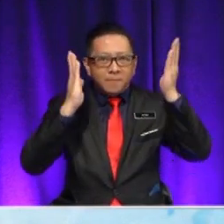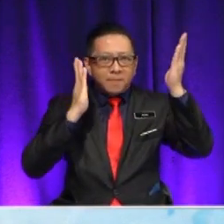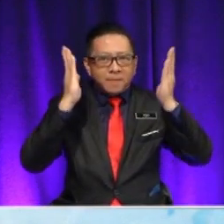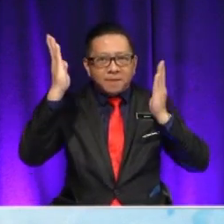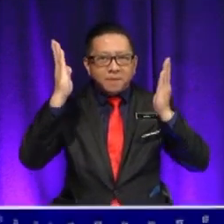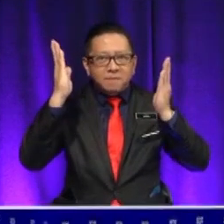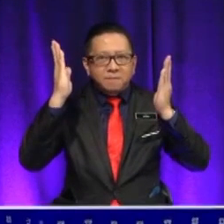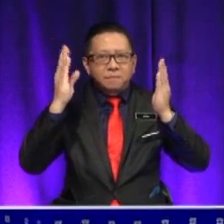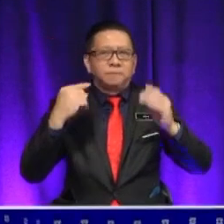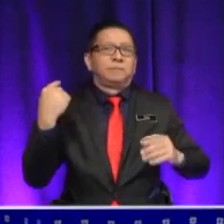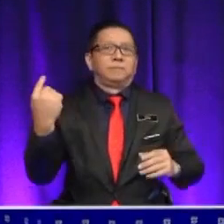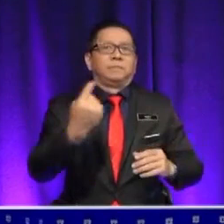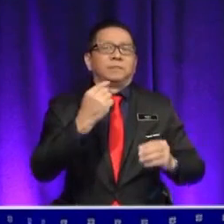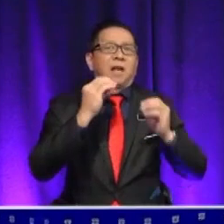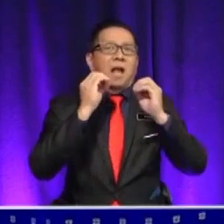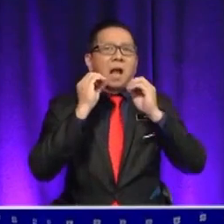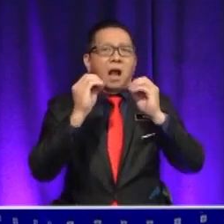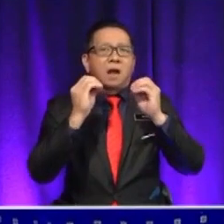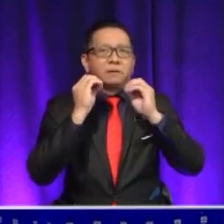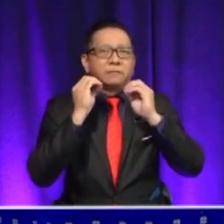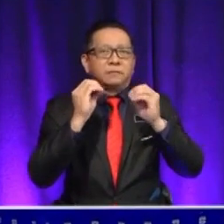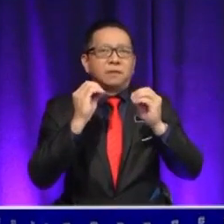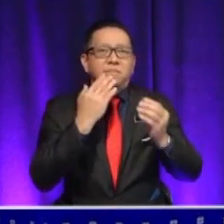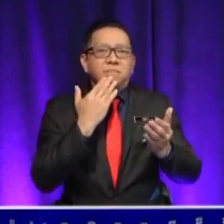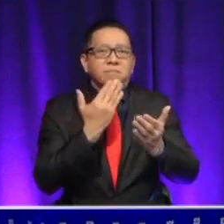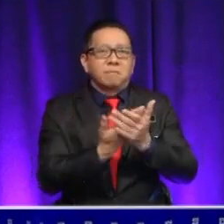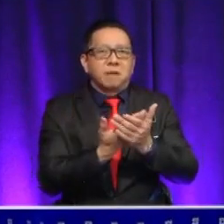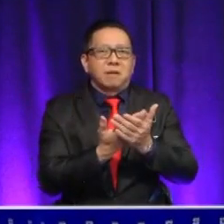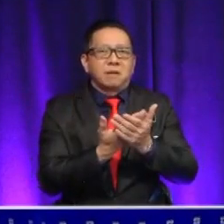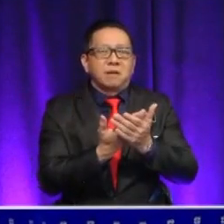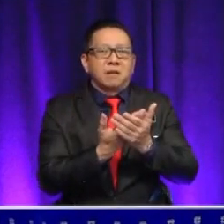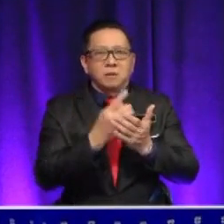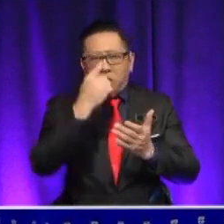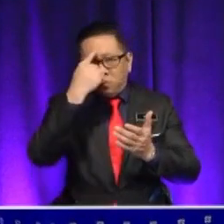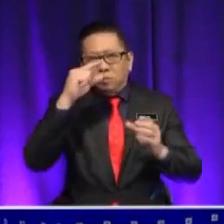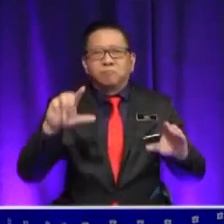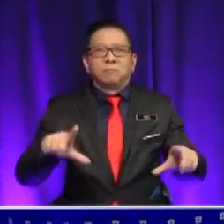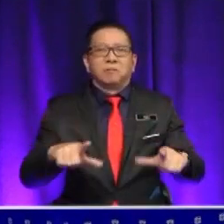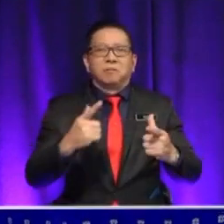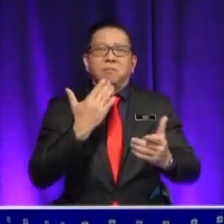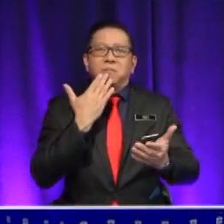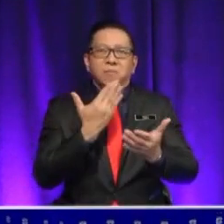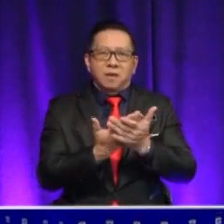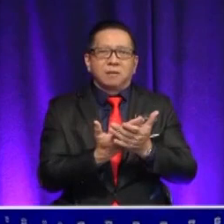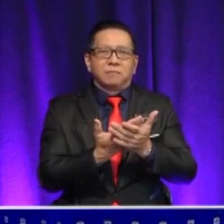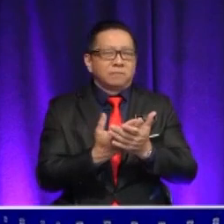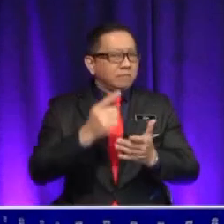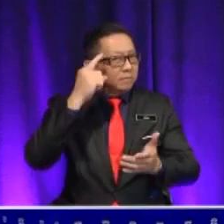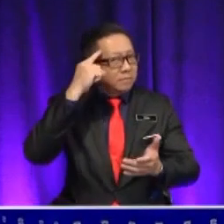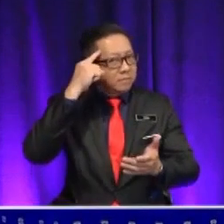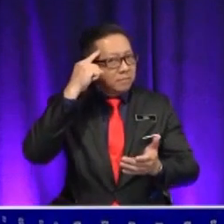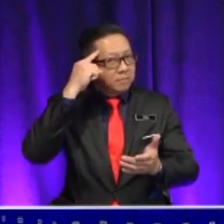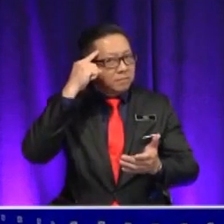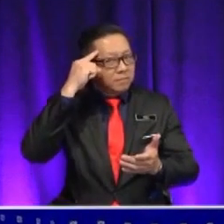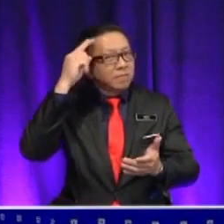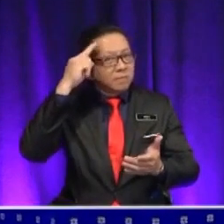ini sentiasa mengajar penganutnya ataupun ahlinya melakukan kebaikan. Jadi agama tu kita lihat